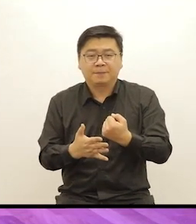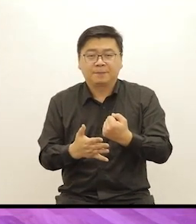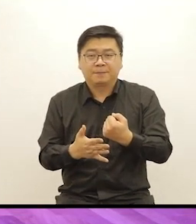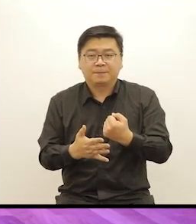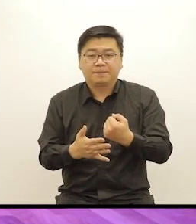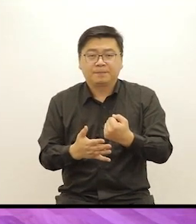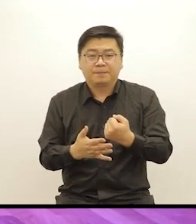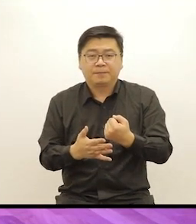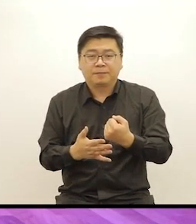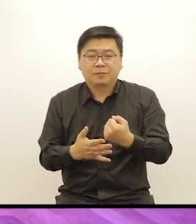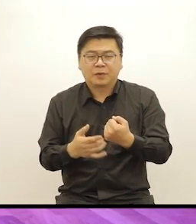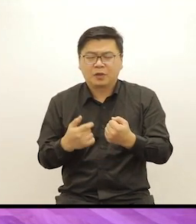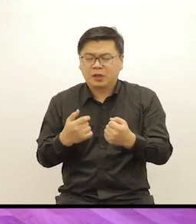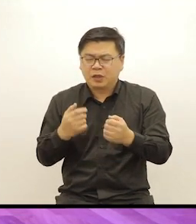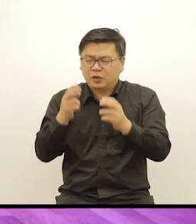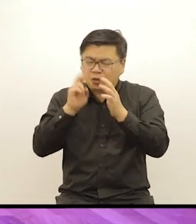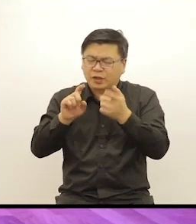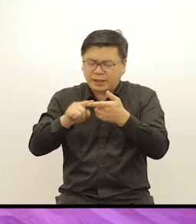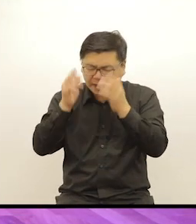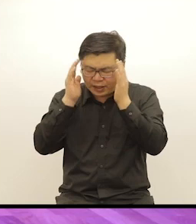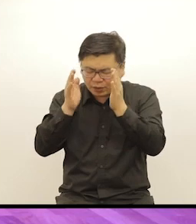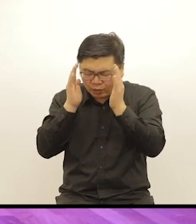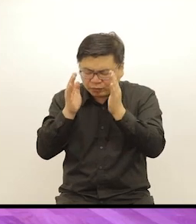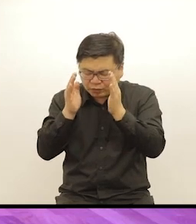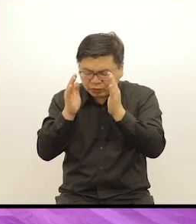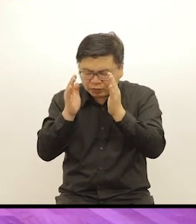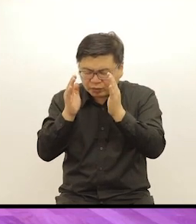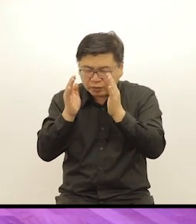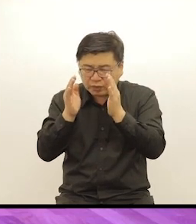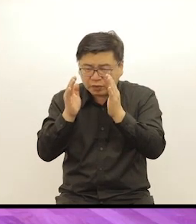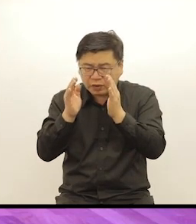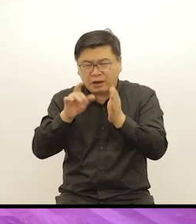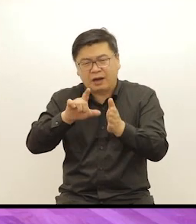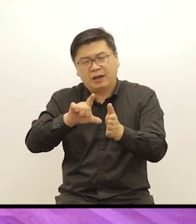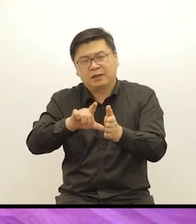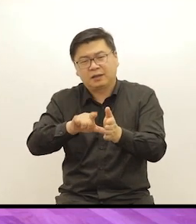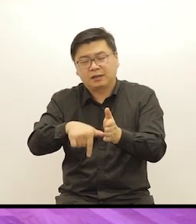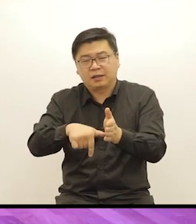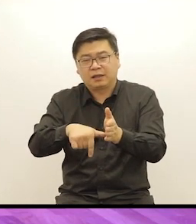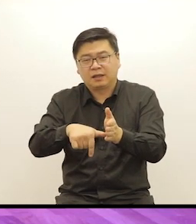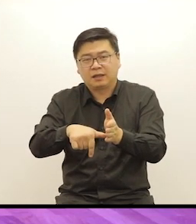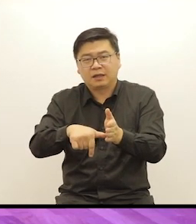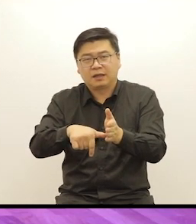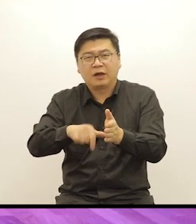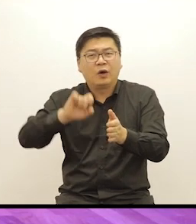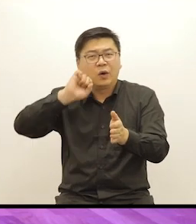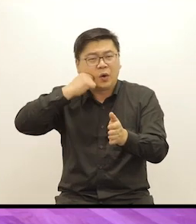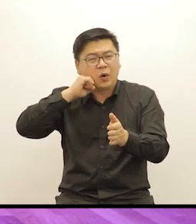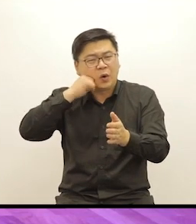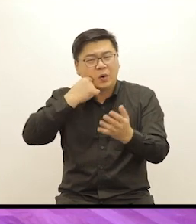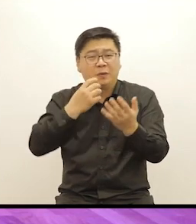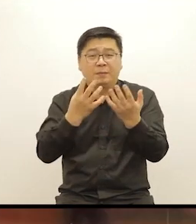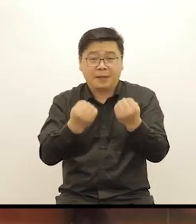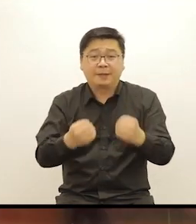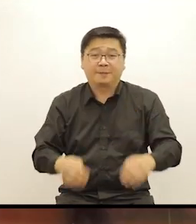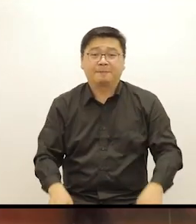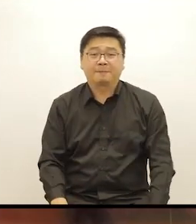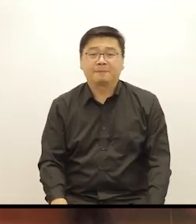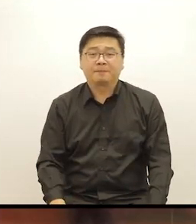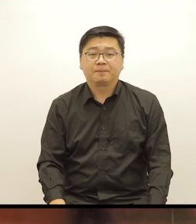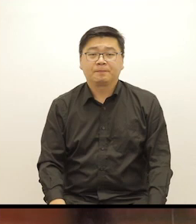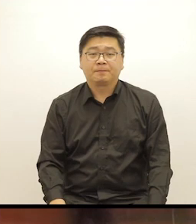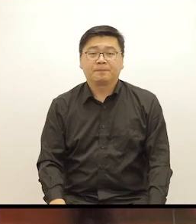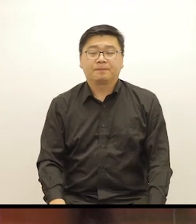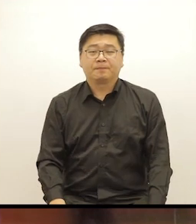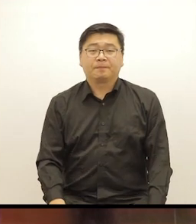처음 이렇게 공부를 하는 음악 공부를 하는 학생들한테는 상당히 큰 문제점이기도 해요. 근데